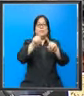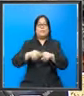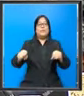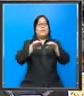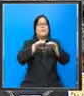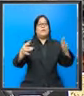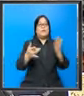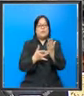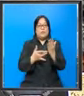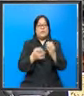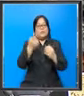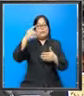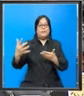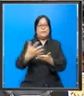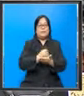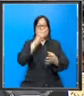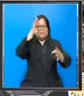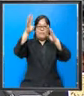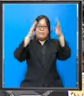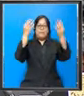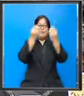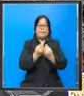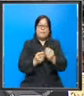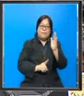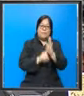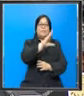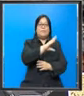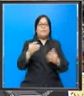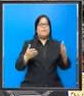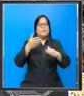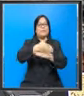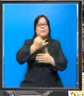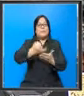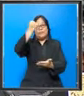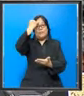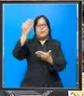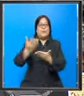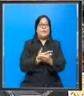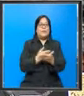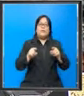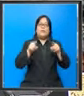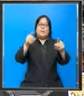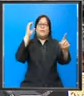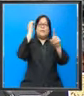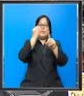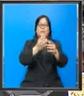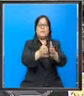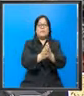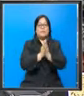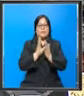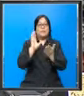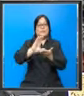77660033.com teknologi bagi menghasilkan ciptaan bernilai tinggi dan merintis ilmu Bahru selaras dengan objektif